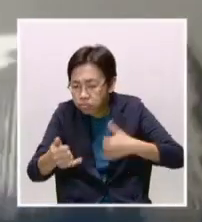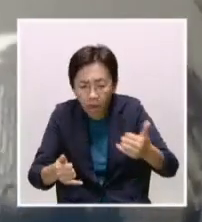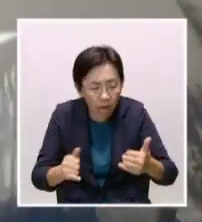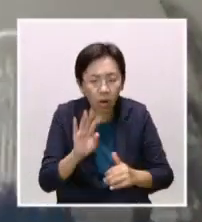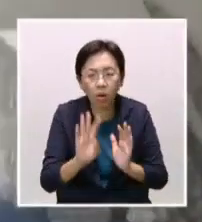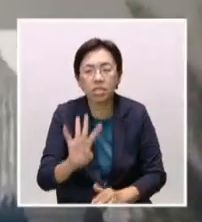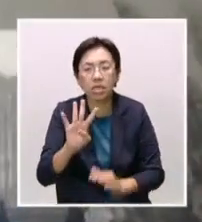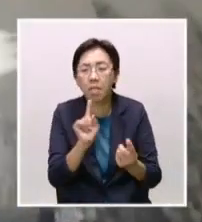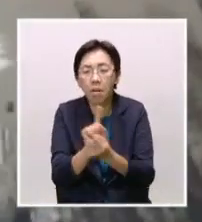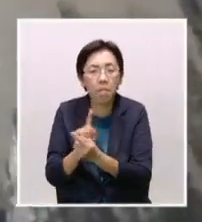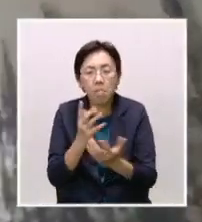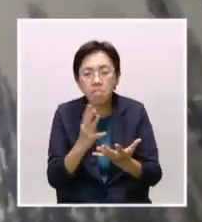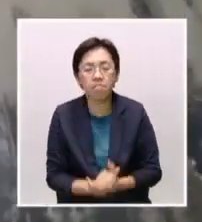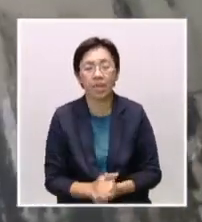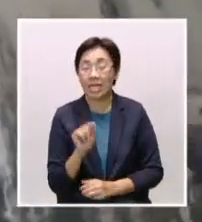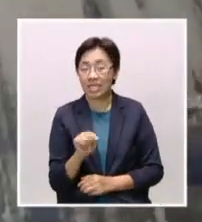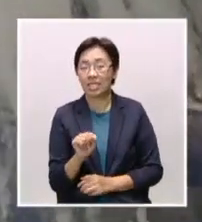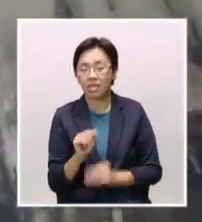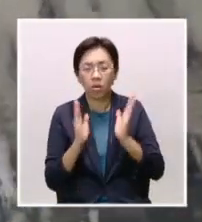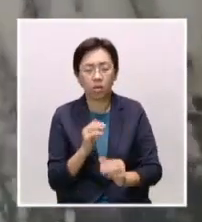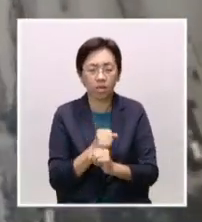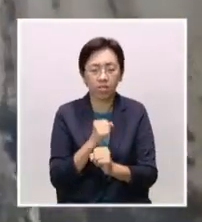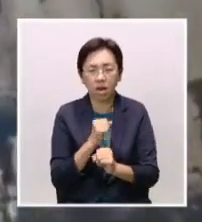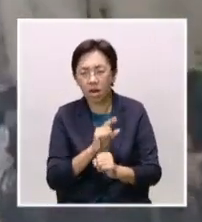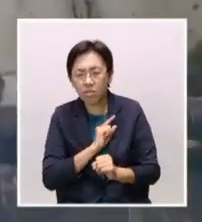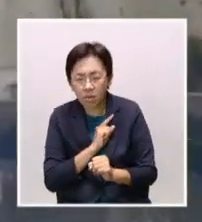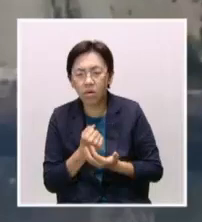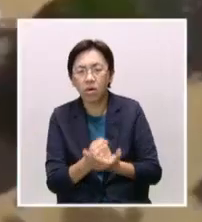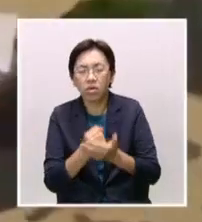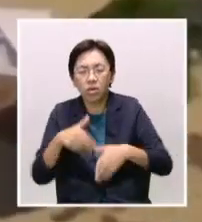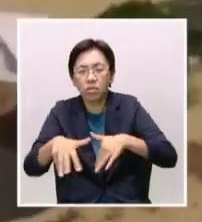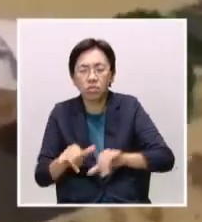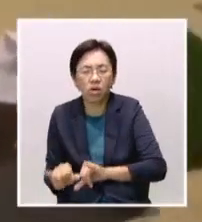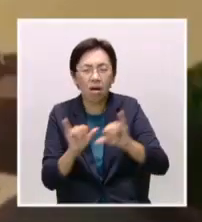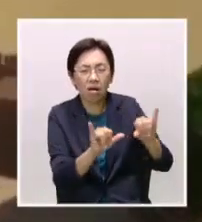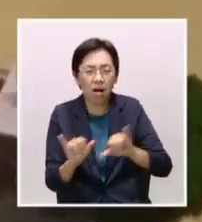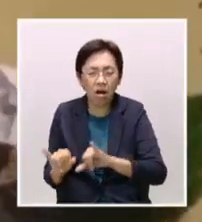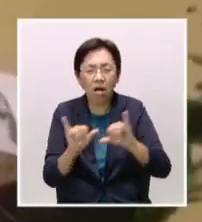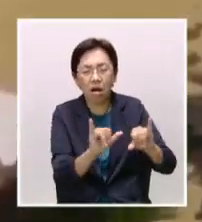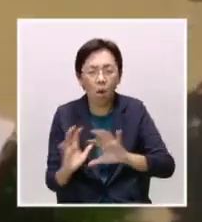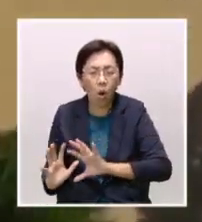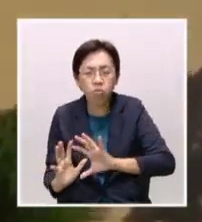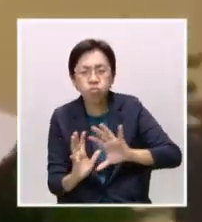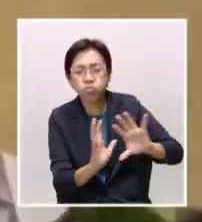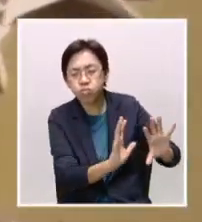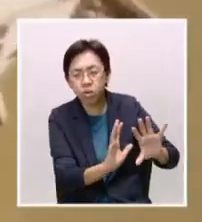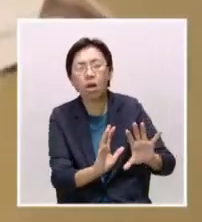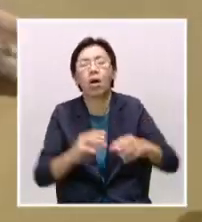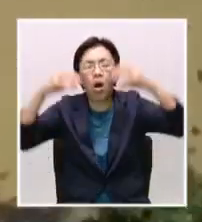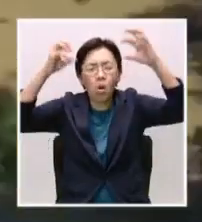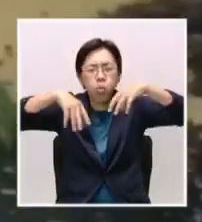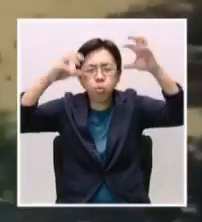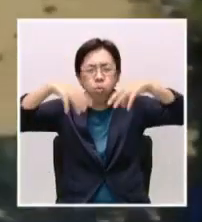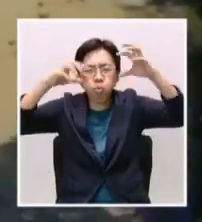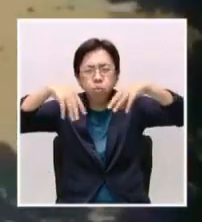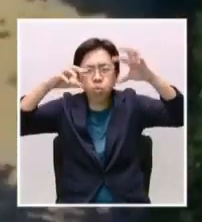รายค่ะก็จะเห็นภาพบรรยากาศของเจ้าหน้าที่ที่เร่งอพยพประชาชนออกนอกพื้นที่นะคะมีรายงานว่าฝนที่ตกลงม